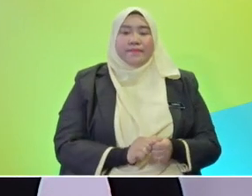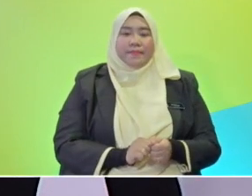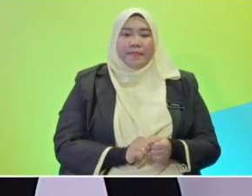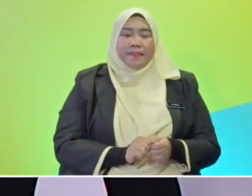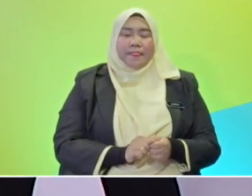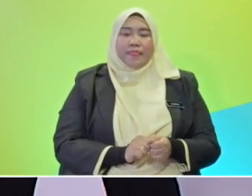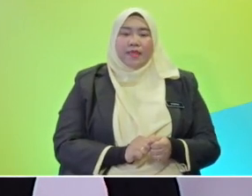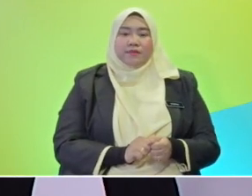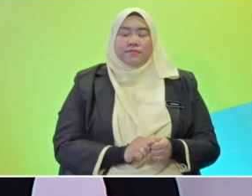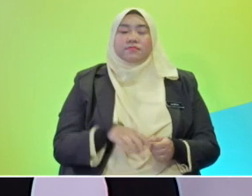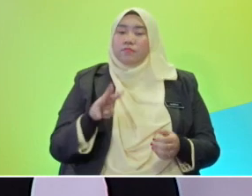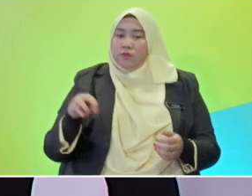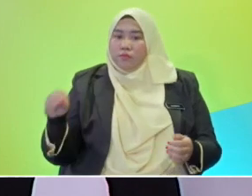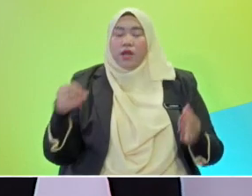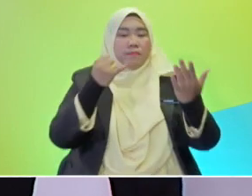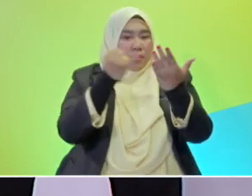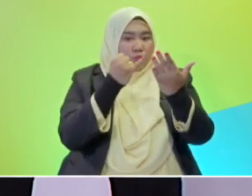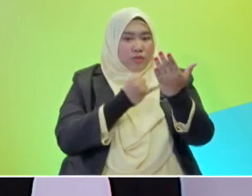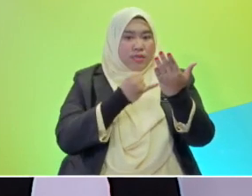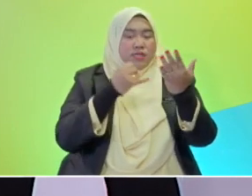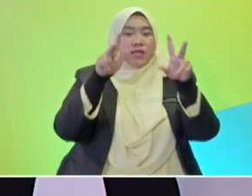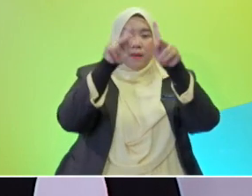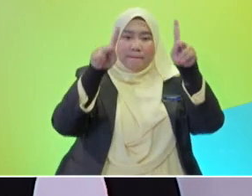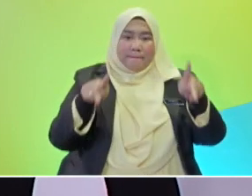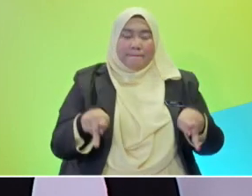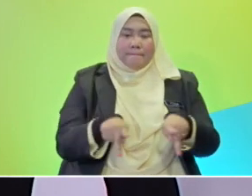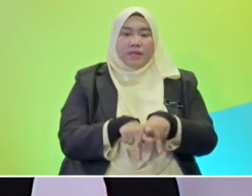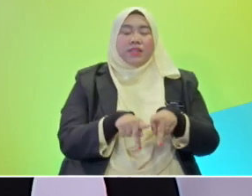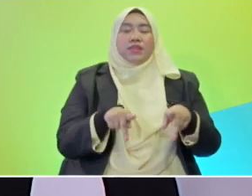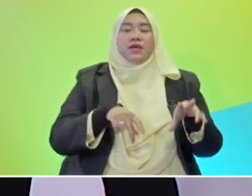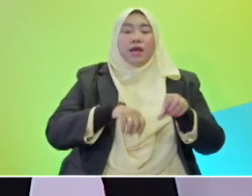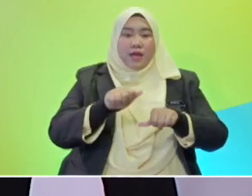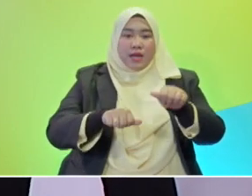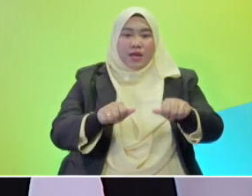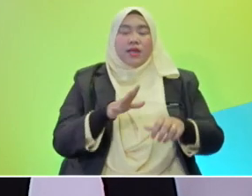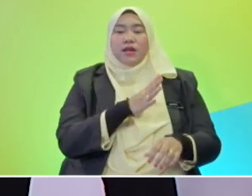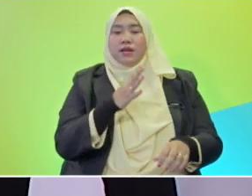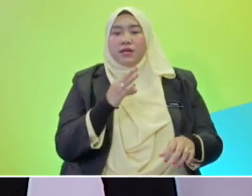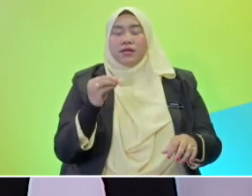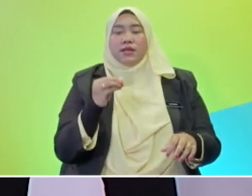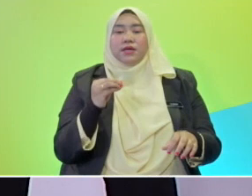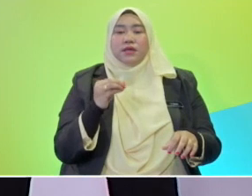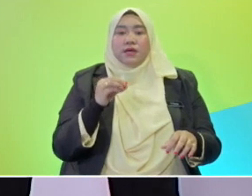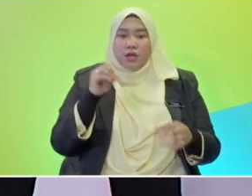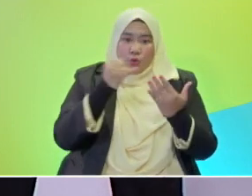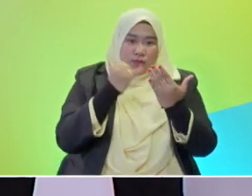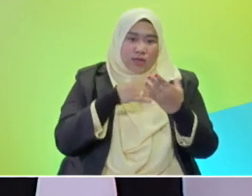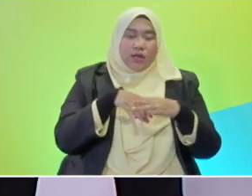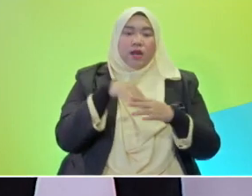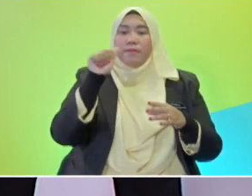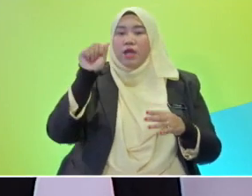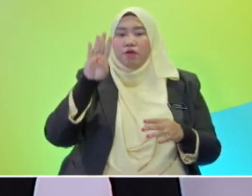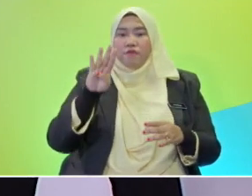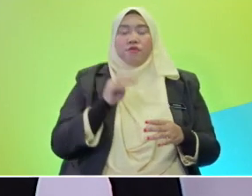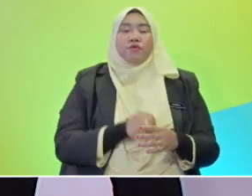Eji melukis pete Ali dengan menggunakan kertas Evo dan juga murid-murid dapat membentangkan